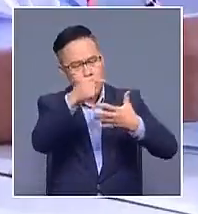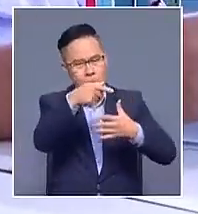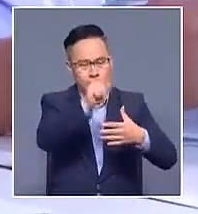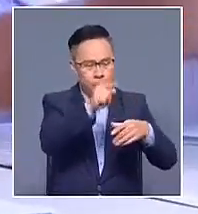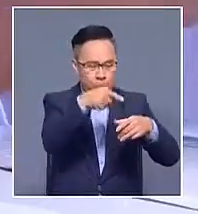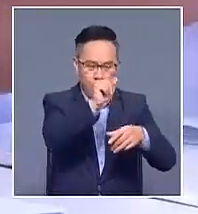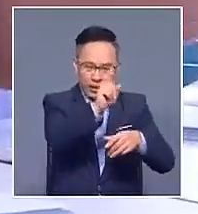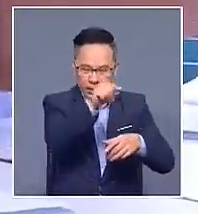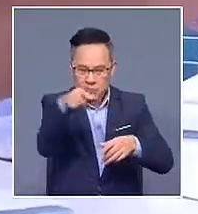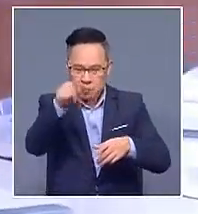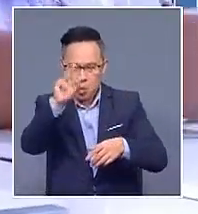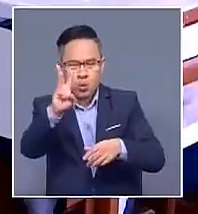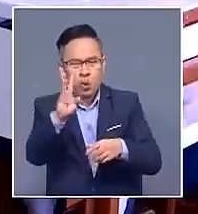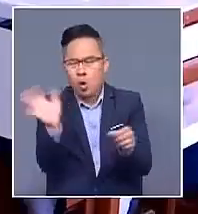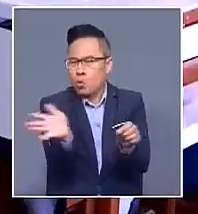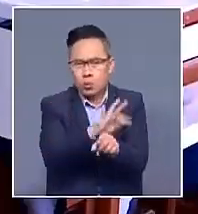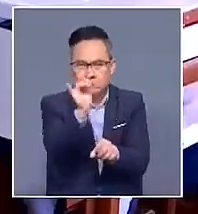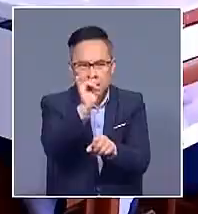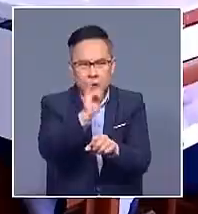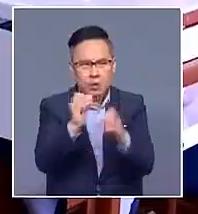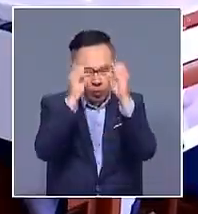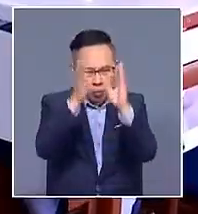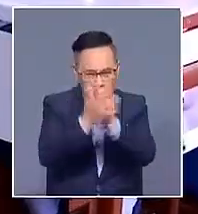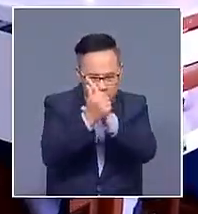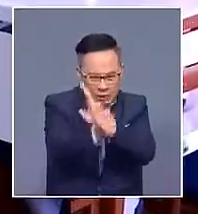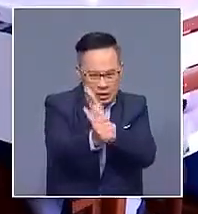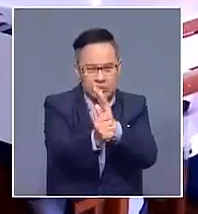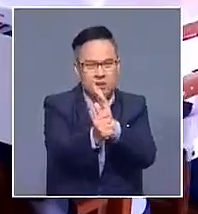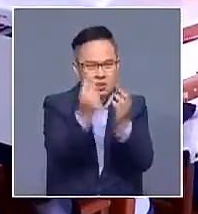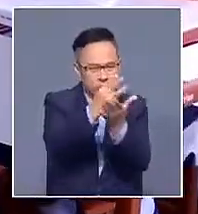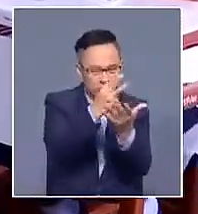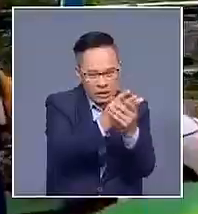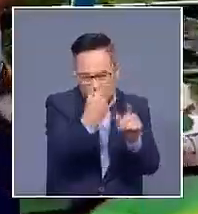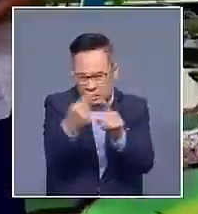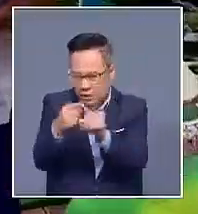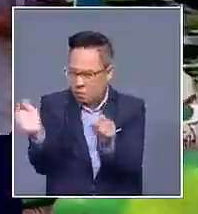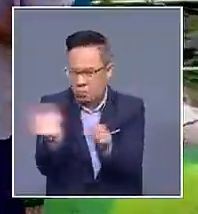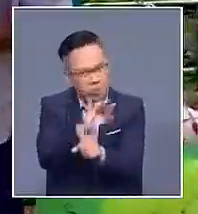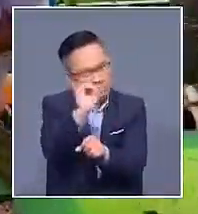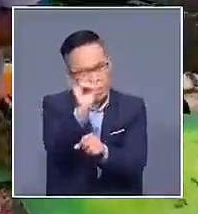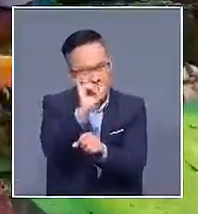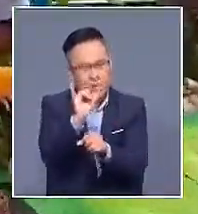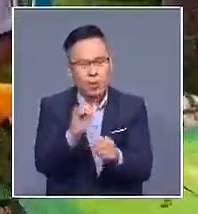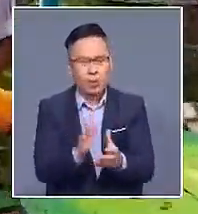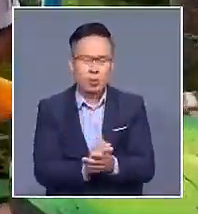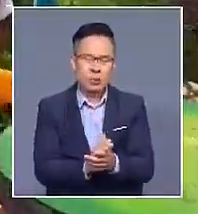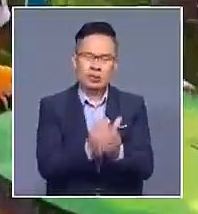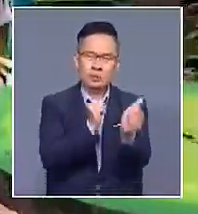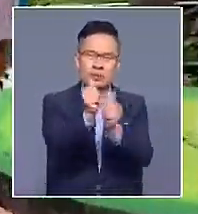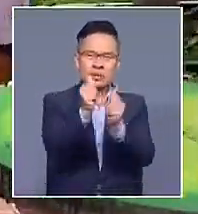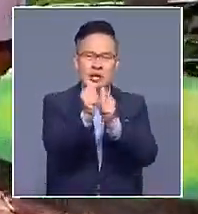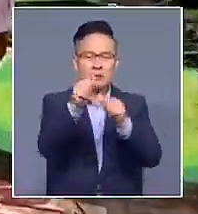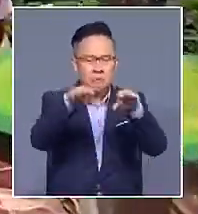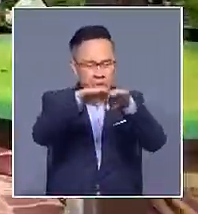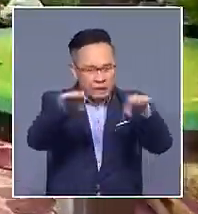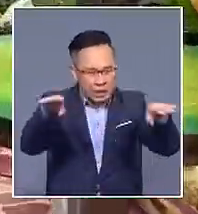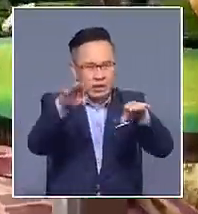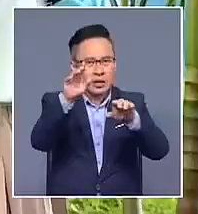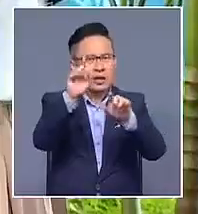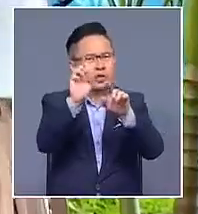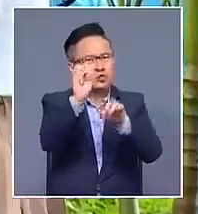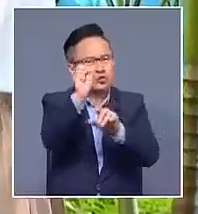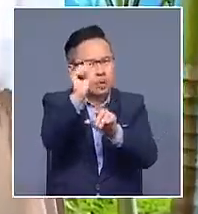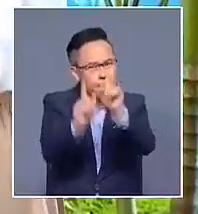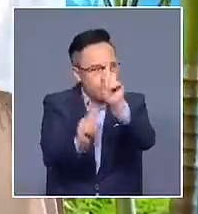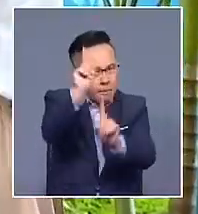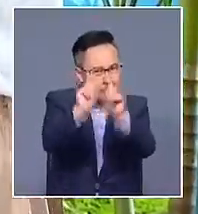ที่มีก็ไม่ได้ถนัดในทุกวิชาที่สอนค่ะฟังดูแล้วก็น่าหนักใจแทนน้องๆถ้าต้องไปสอบวัดมาตรฐานทางการศึกษาหรือว่าโอเน็ต